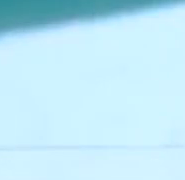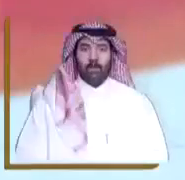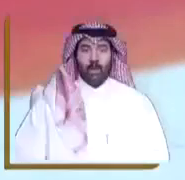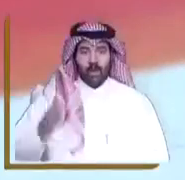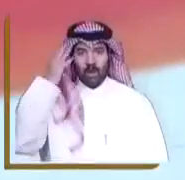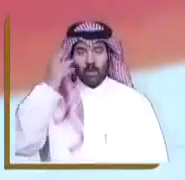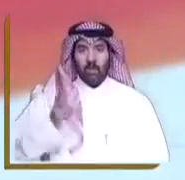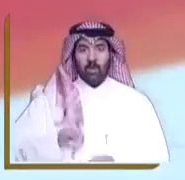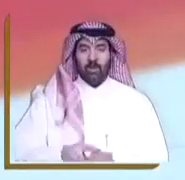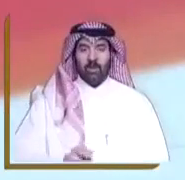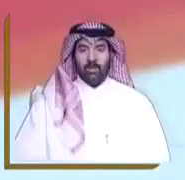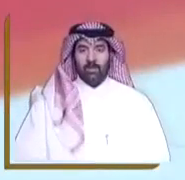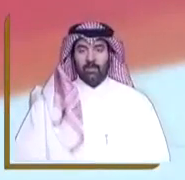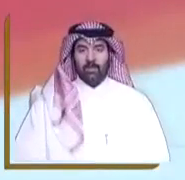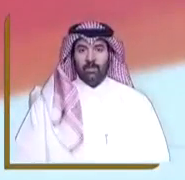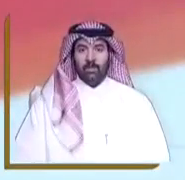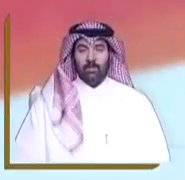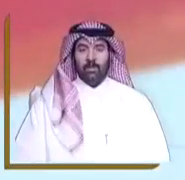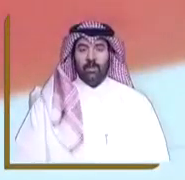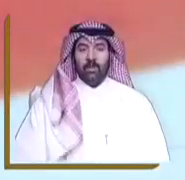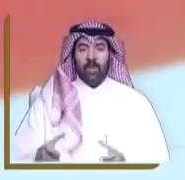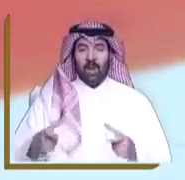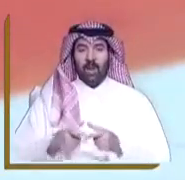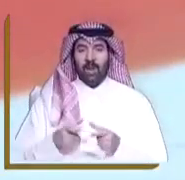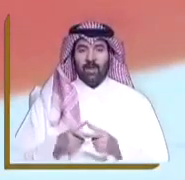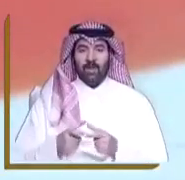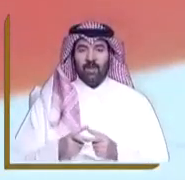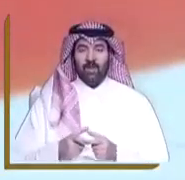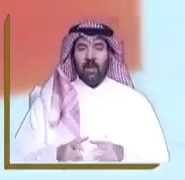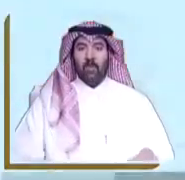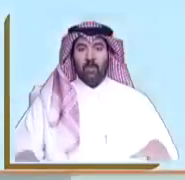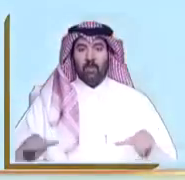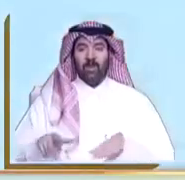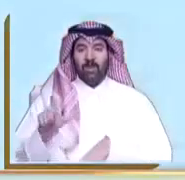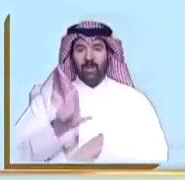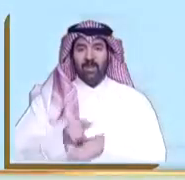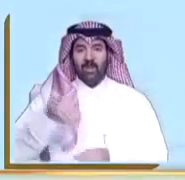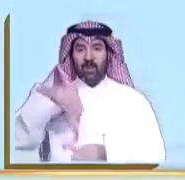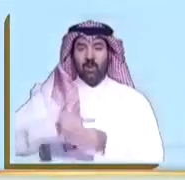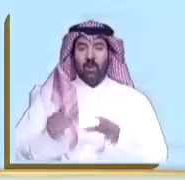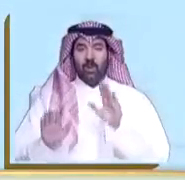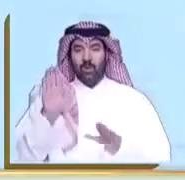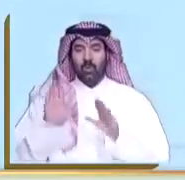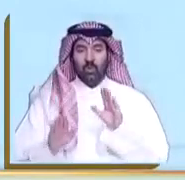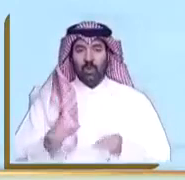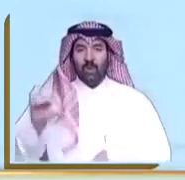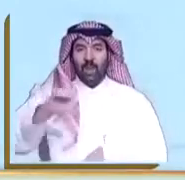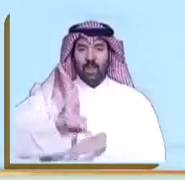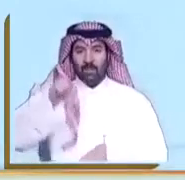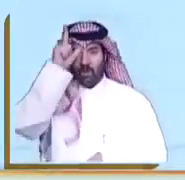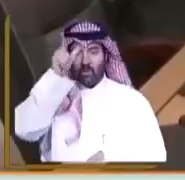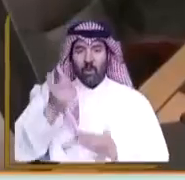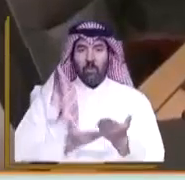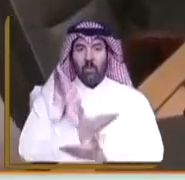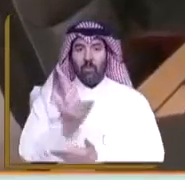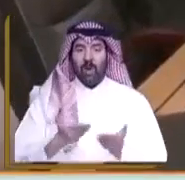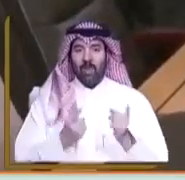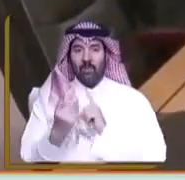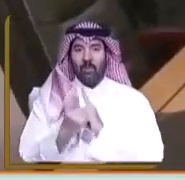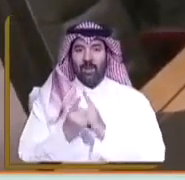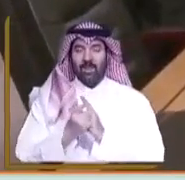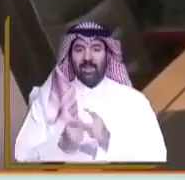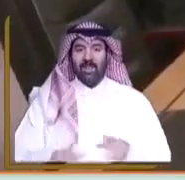أهلا بكم، أحييكم من جديد. عقد رئيس مجلس الشورى الشيخ الدكتور عبد الله آل الشيخ في العاصمة الأردنية عمان جلسة مباحثات رسمية مع رئيس